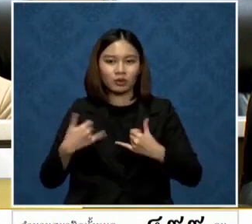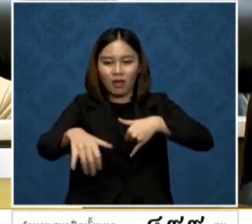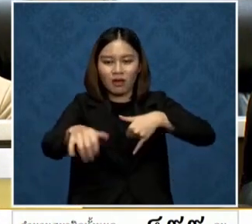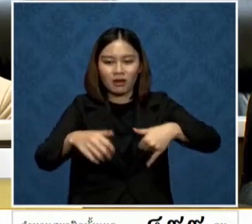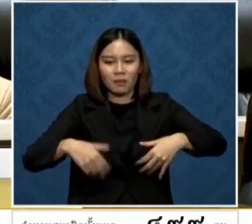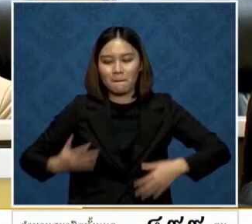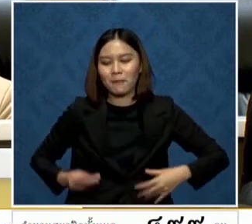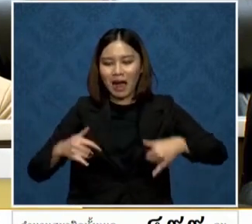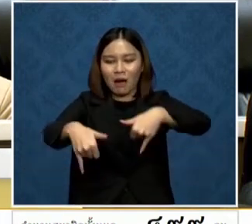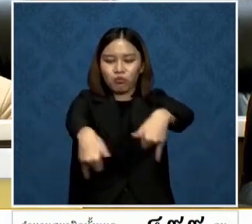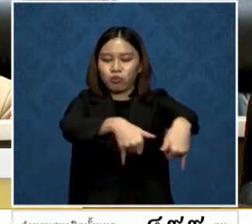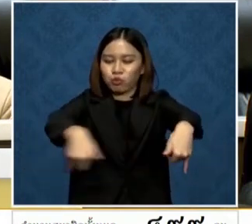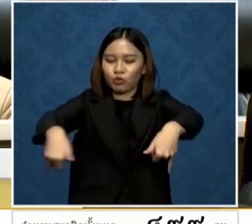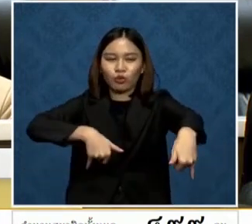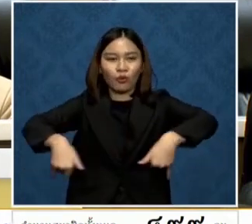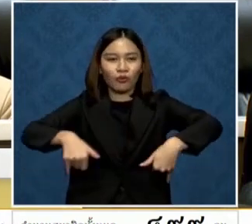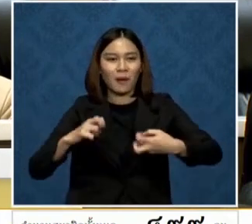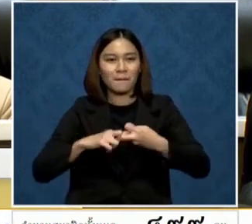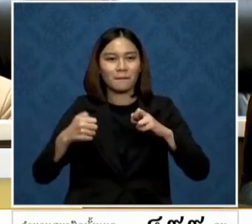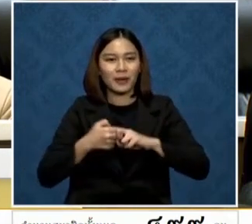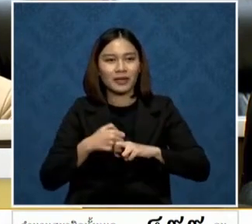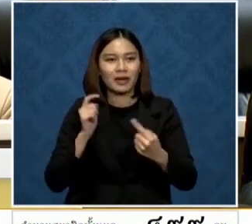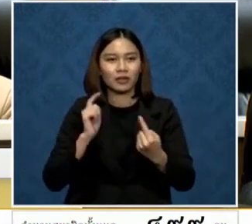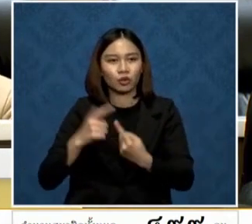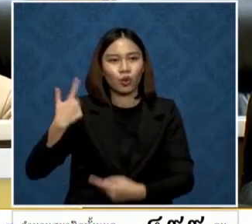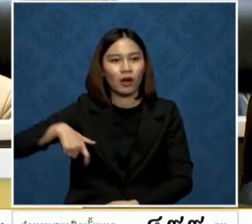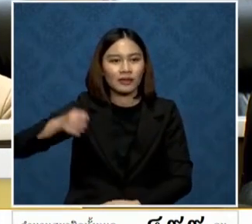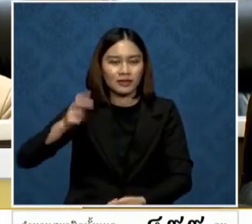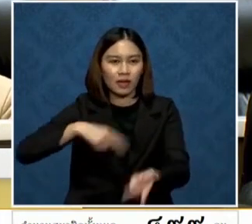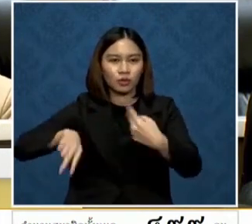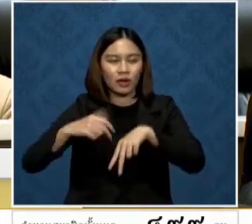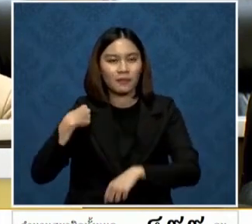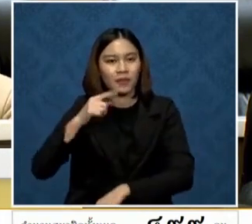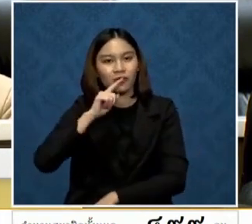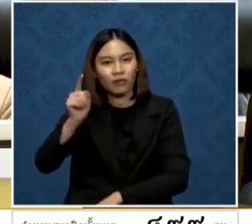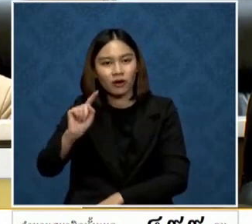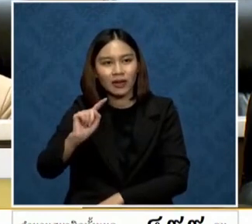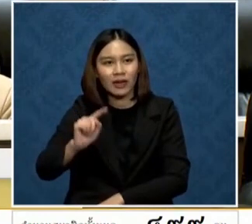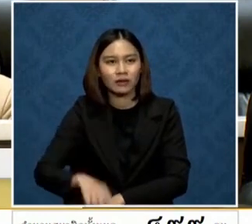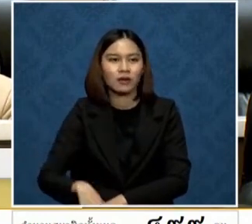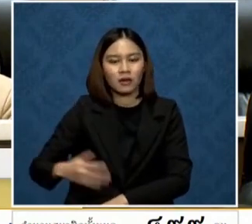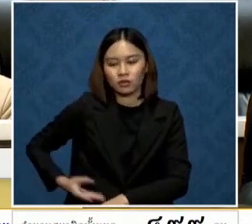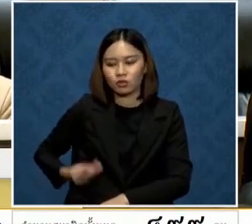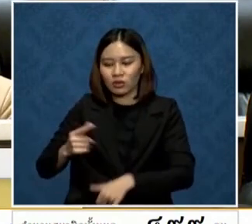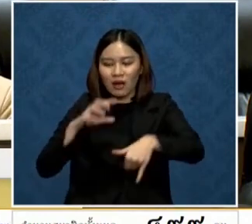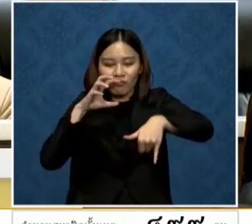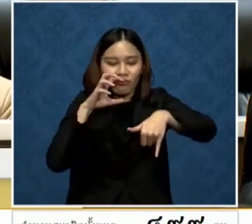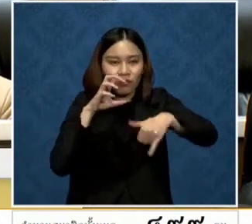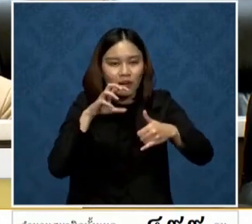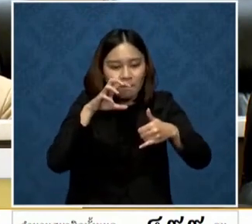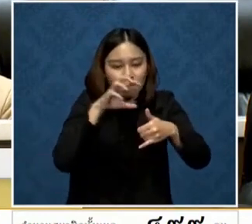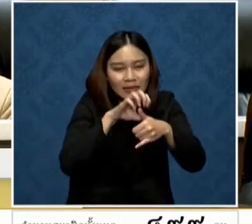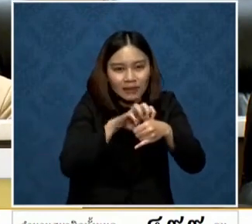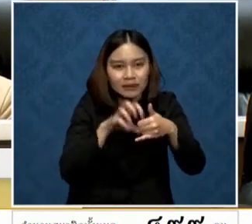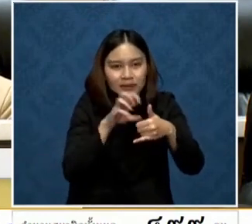ครับแล้วปัญหาเนี่ยคือในศาลปกครองอ่ะมีคดีที่สุนัขไปกัดลูกของ